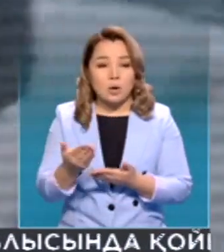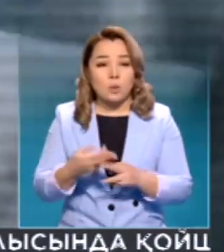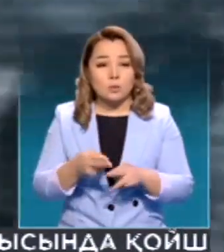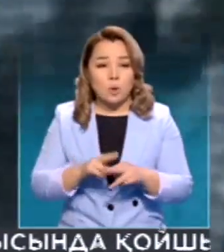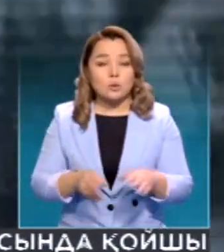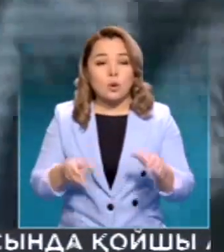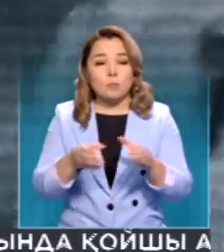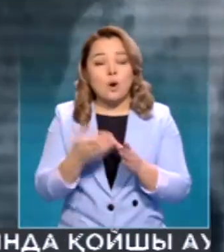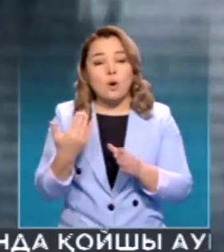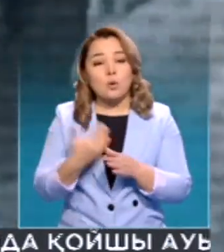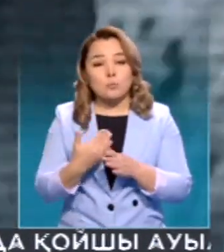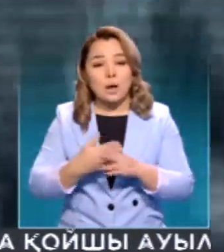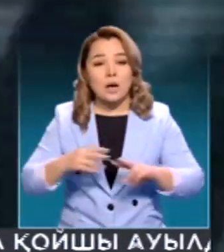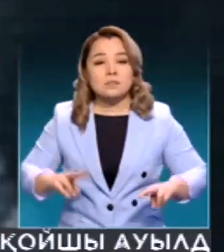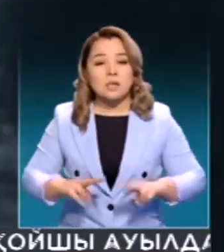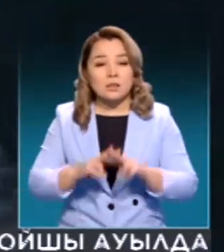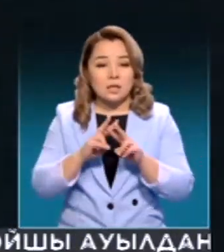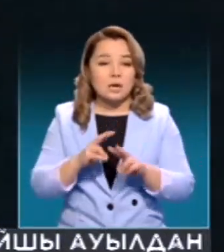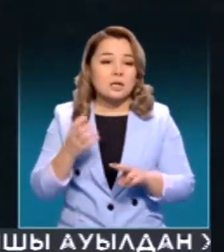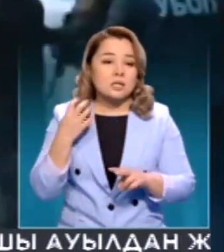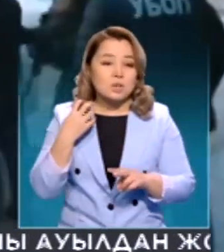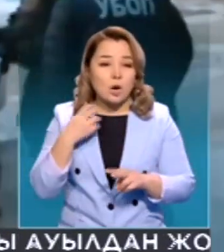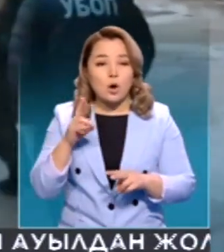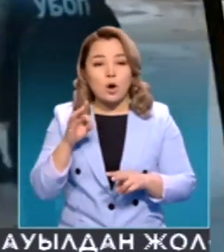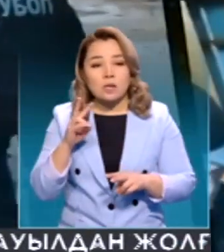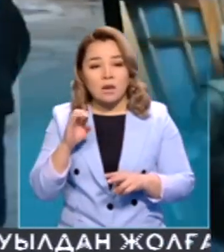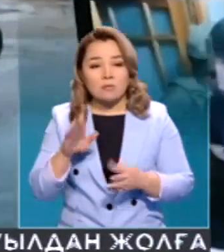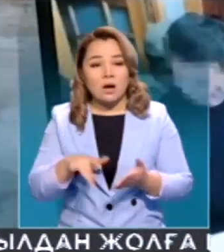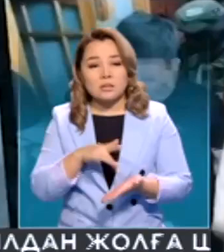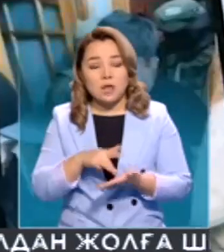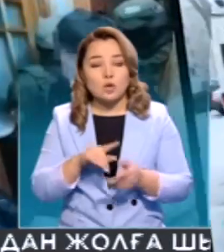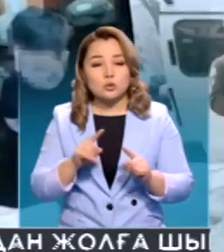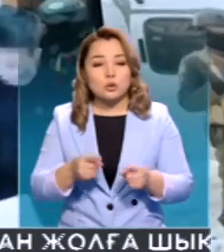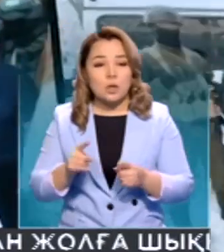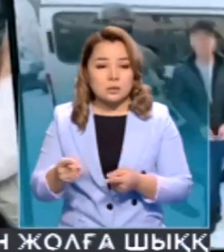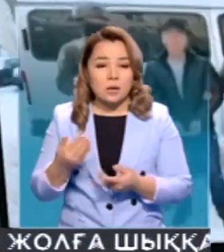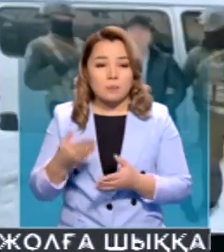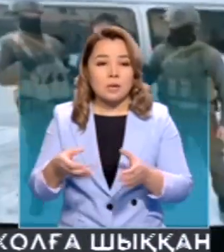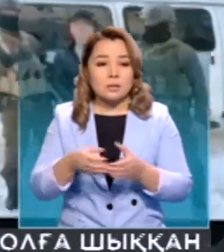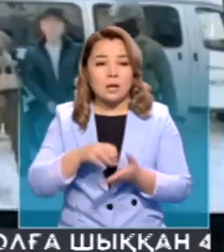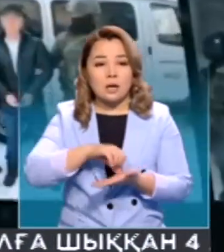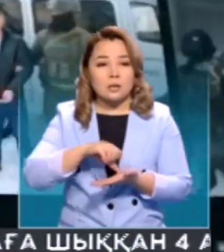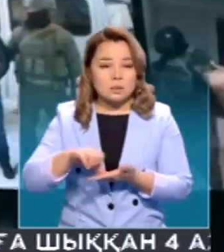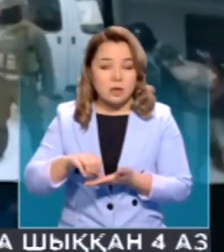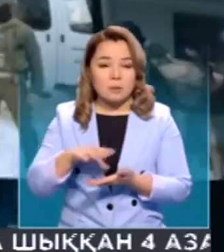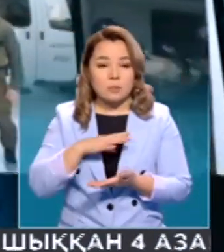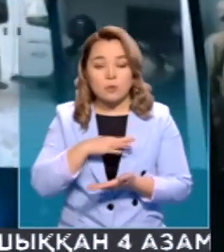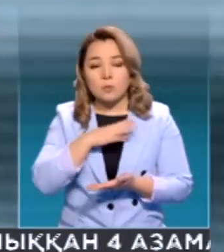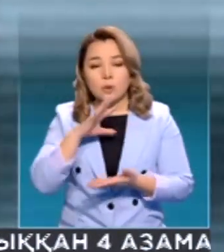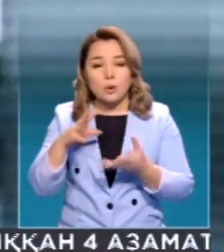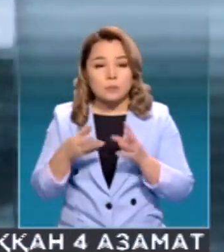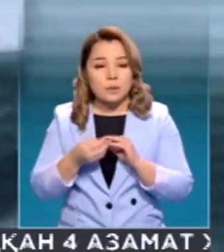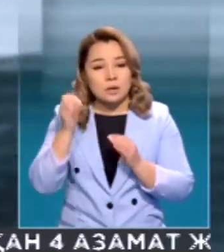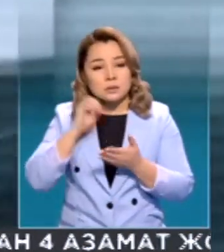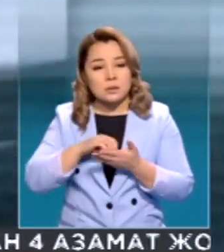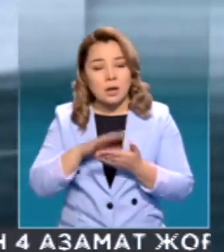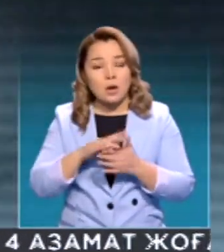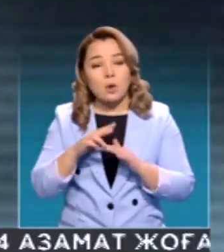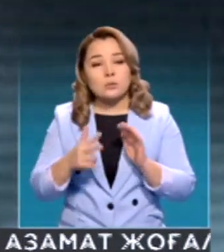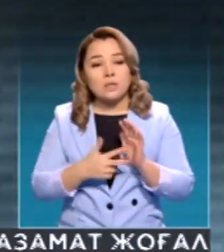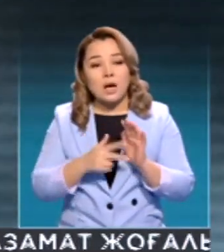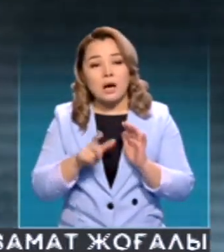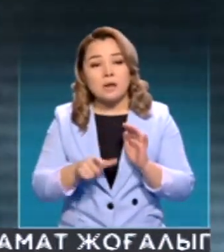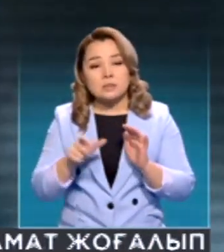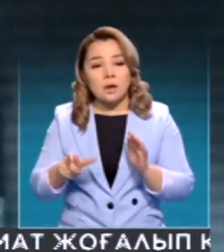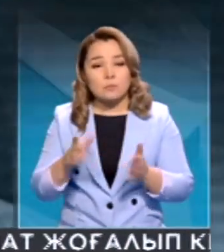топтың көмекшілері Астана мен Қызылорда және Қонаев қалаларында ұсталды. Құрыққа ілінгендердің жалпы саны 18 адам.